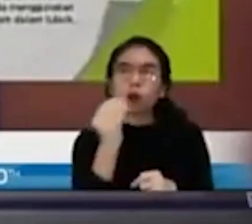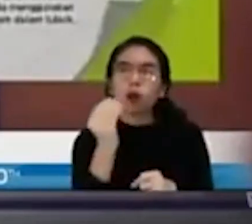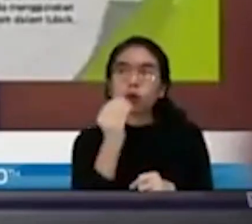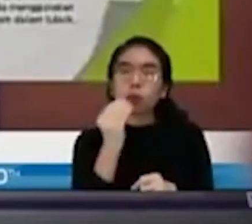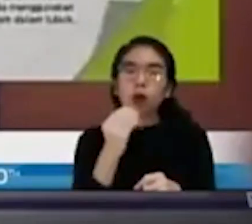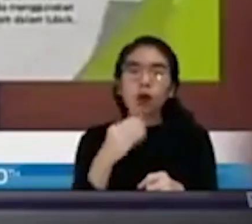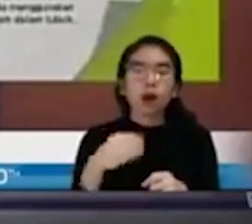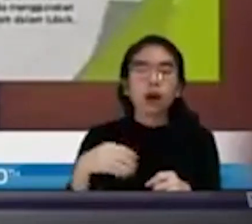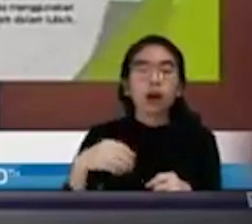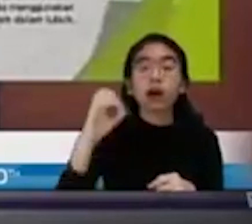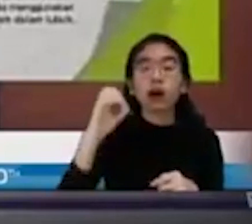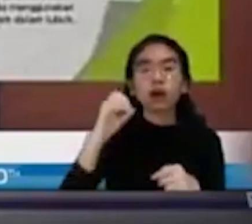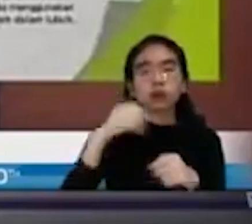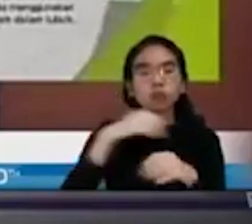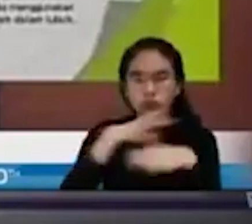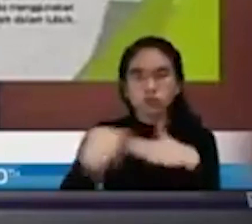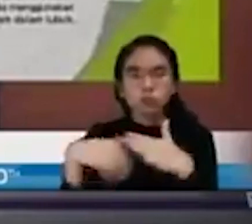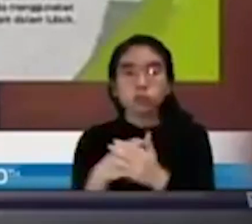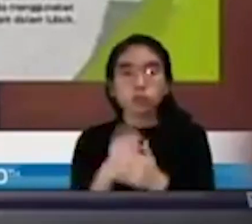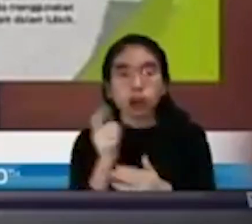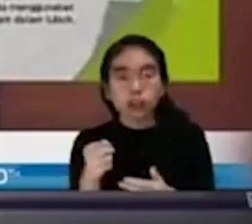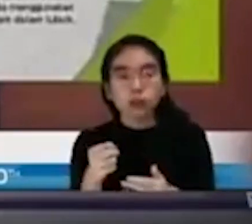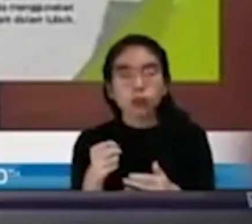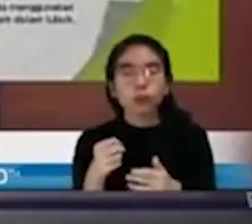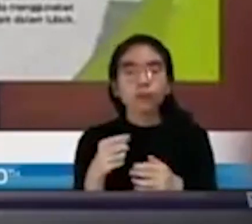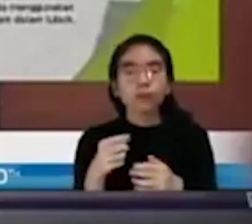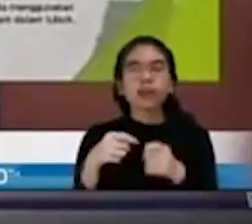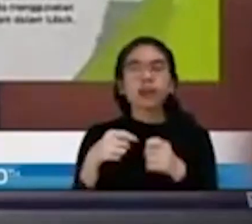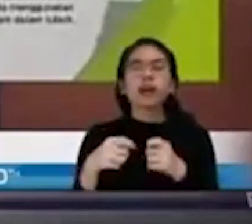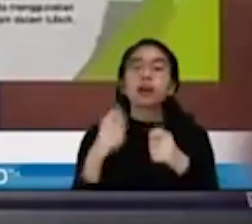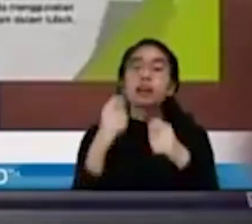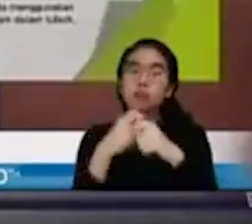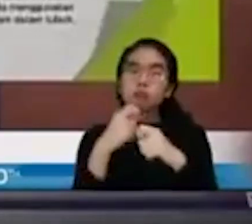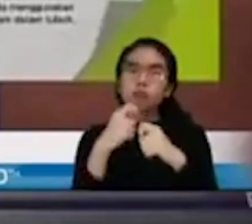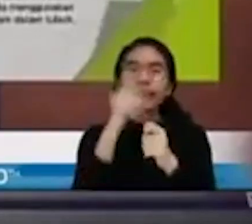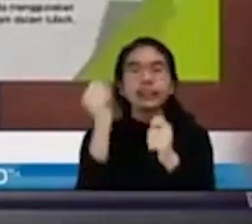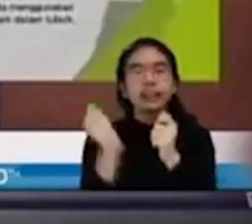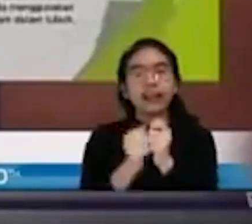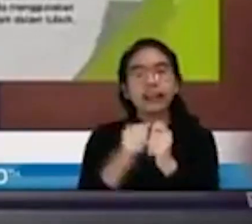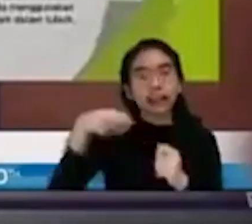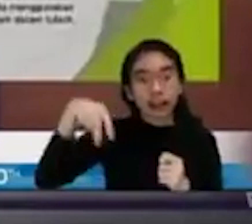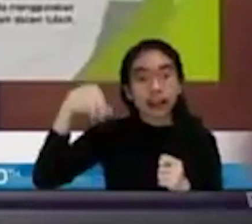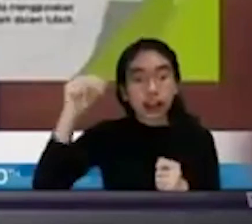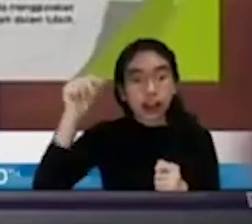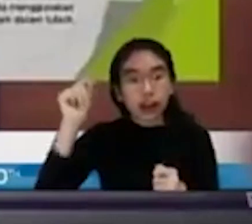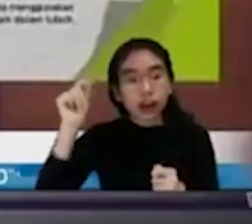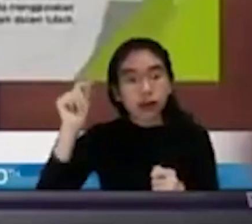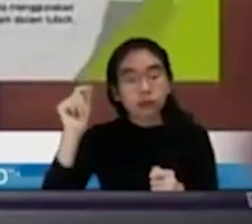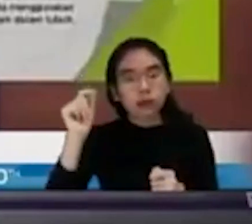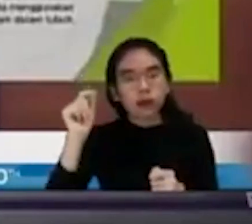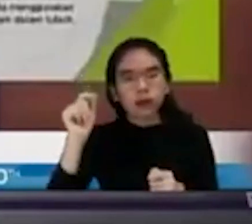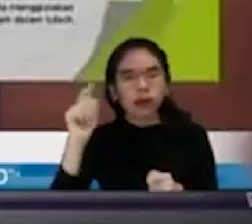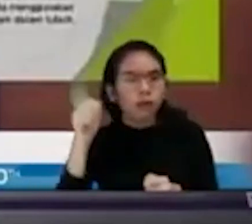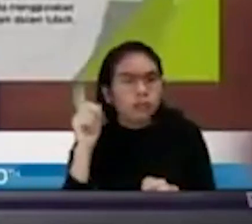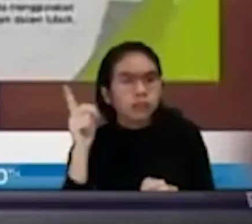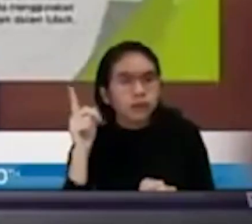garam supaya awet. Findex juga menilai, seseorang tidak perlu lagi menambahkan